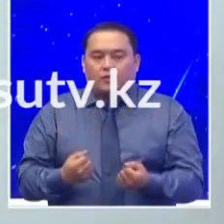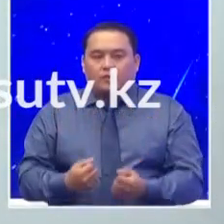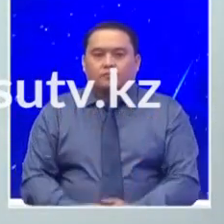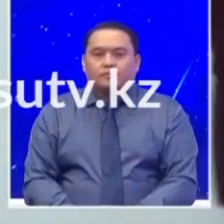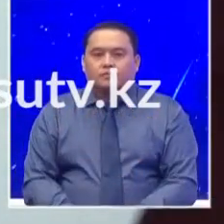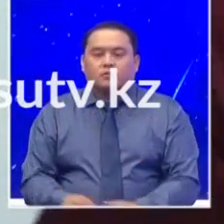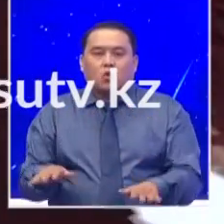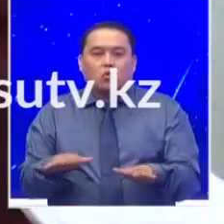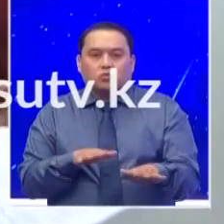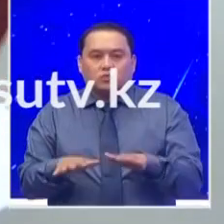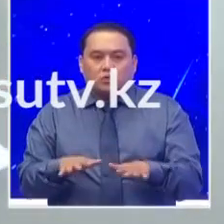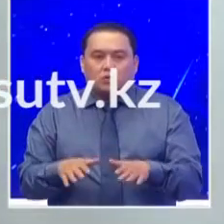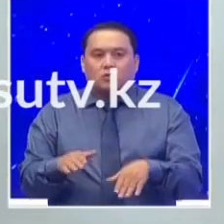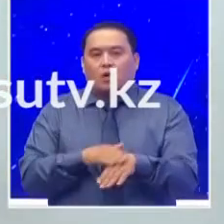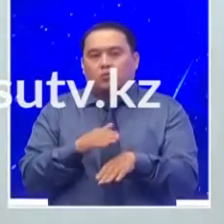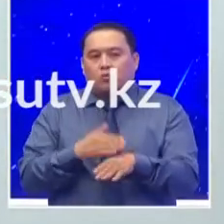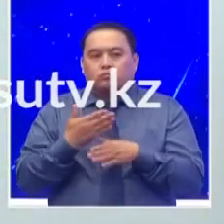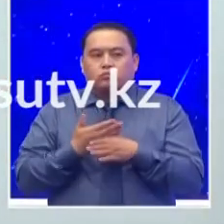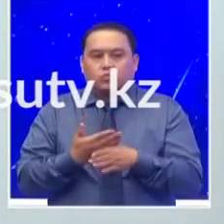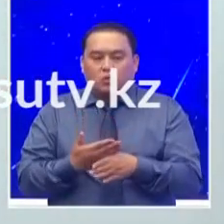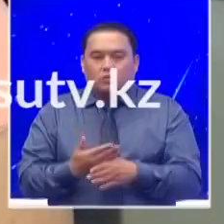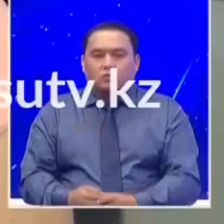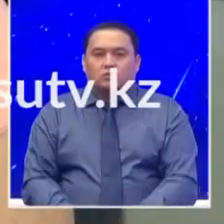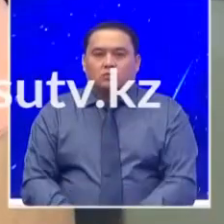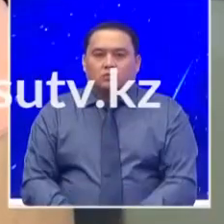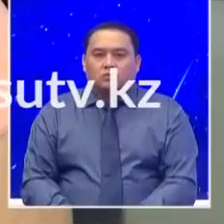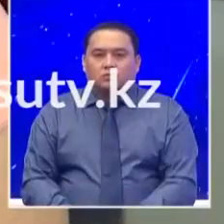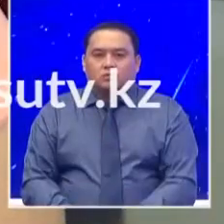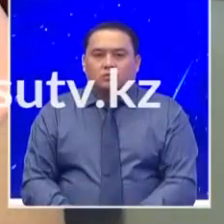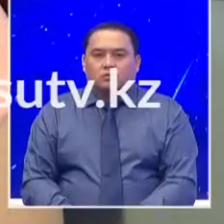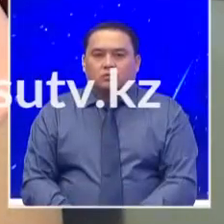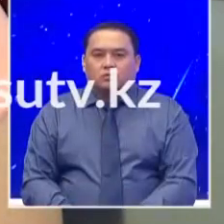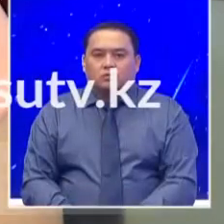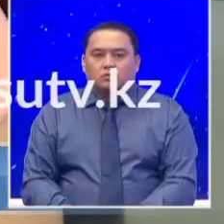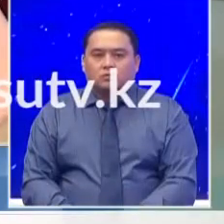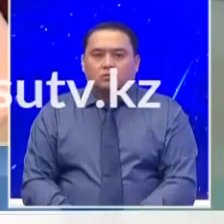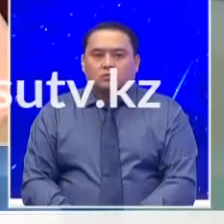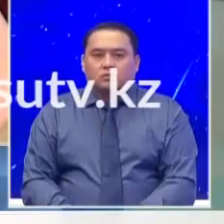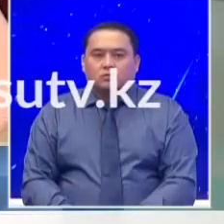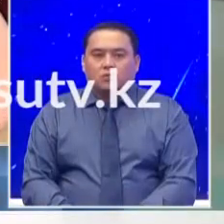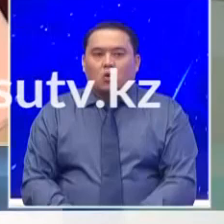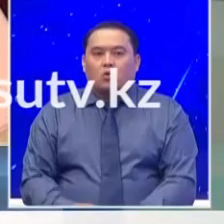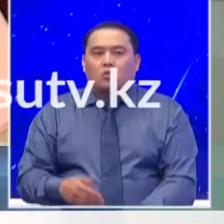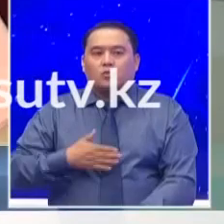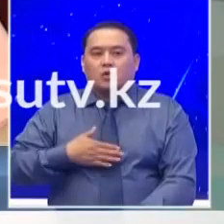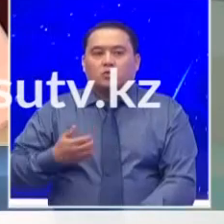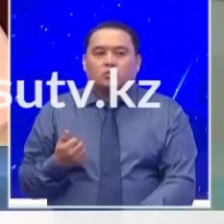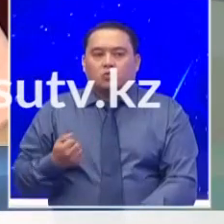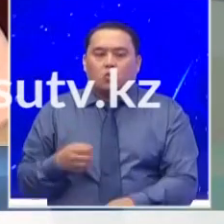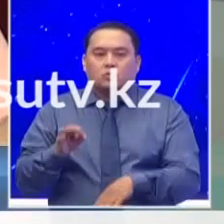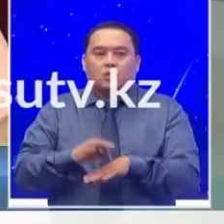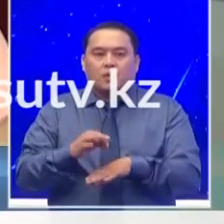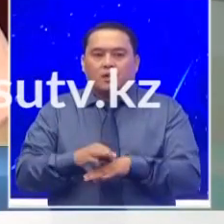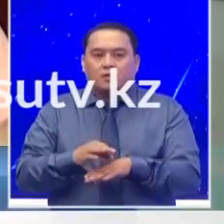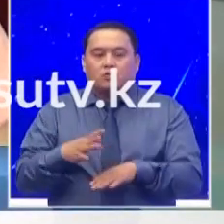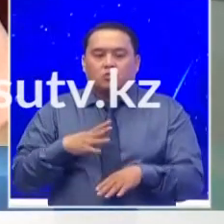загустеть. Давайте вместе делать добро и помогать себе и другим. Как-то первый раз у меня подруга заболела, ну и